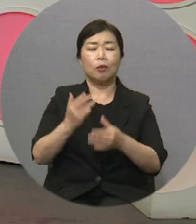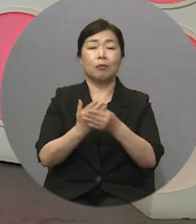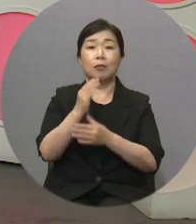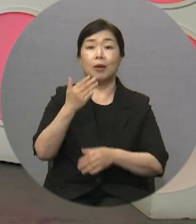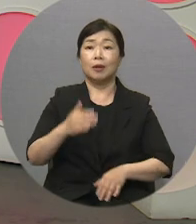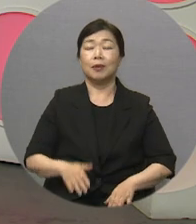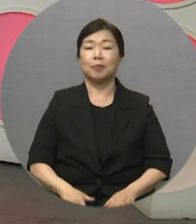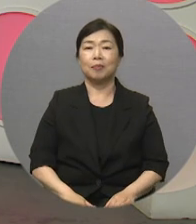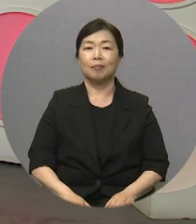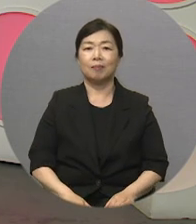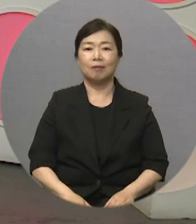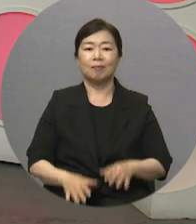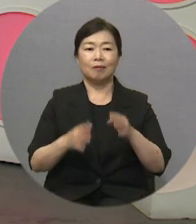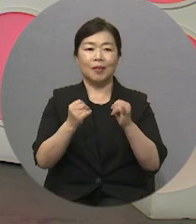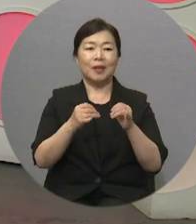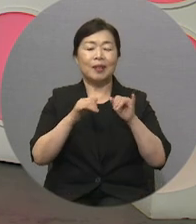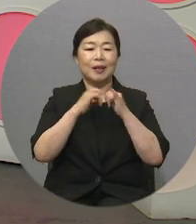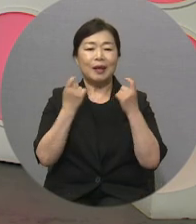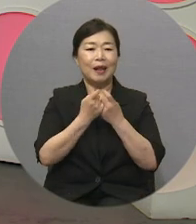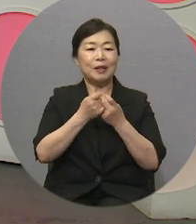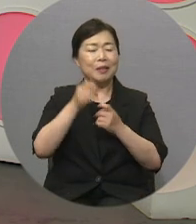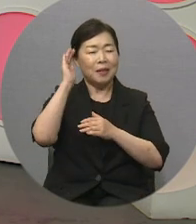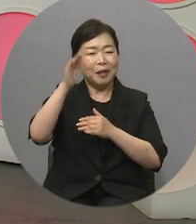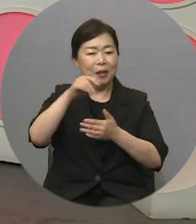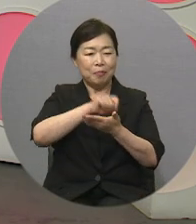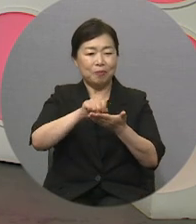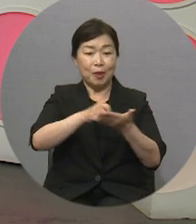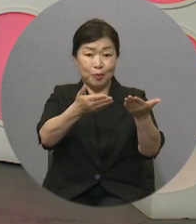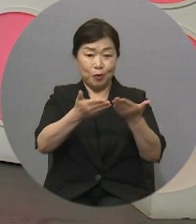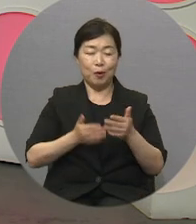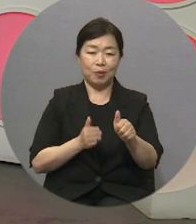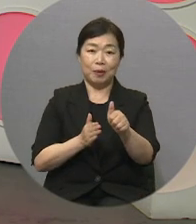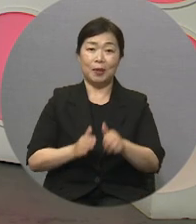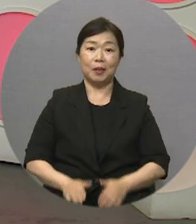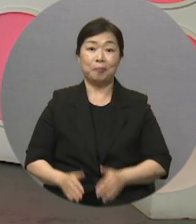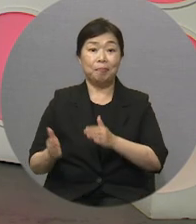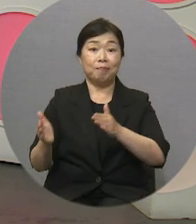그래요. 많은 사연 보내주시고요. 자, 우청인도 다음 분 모셔야죠.